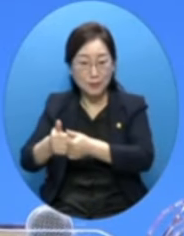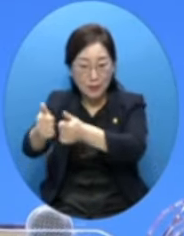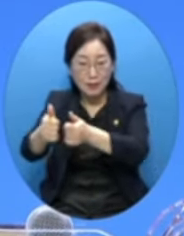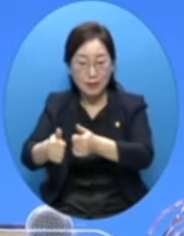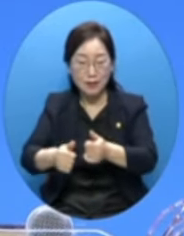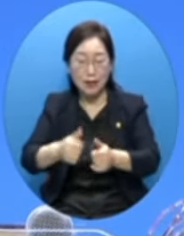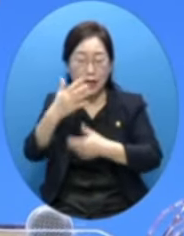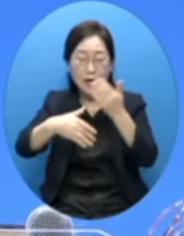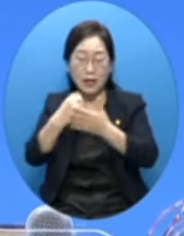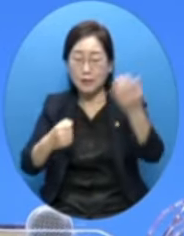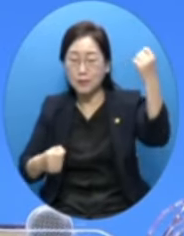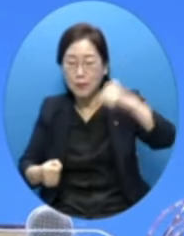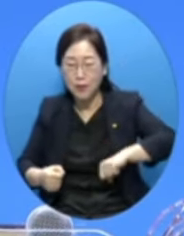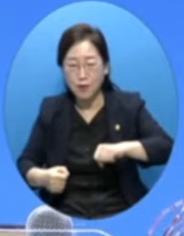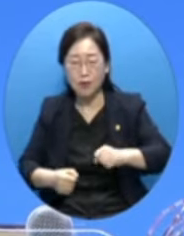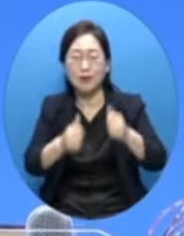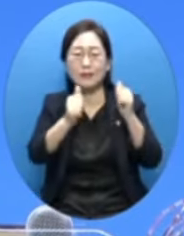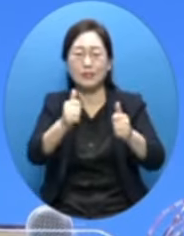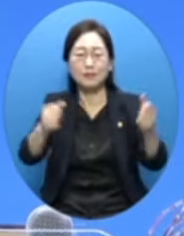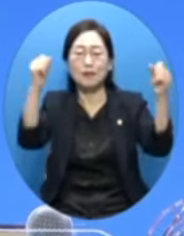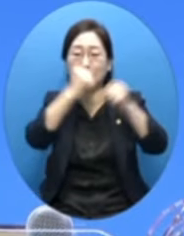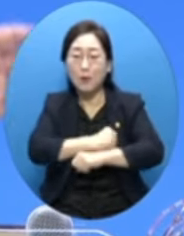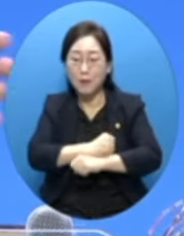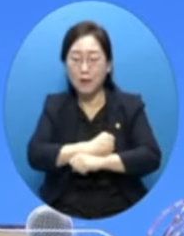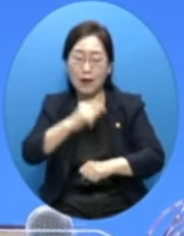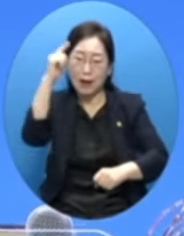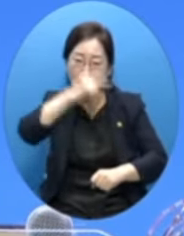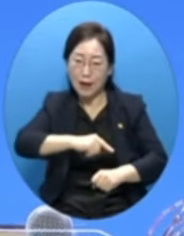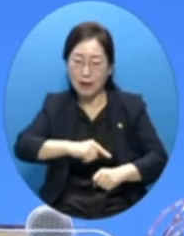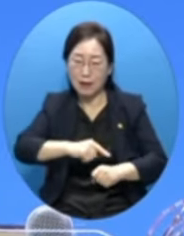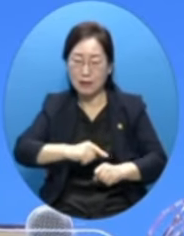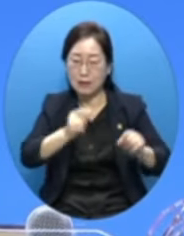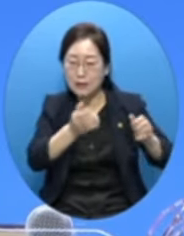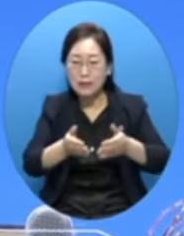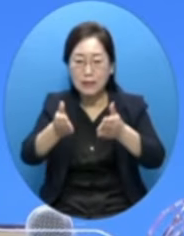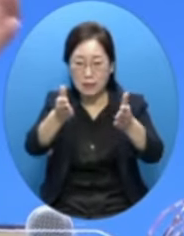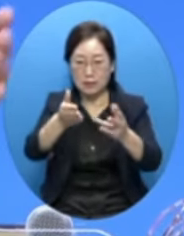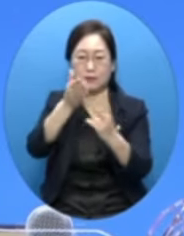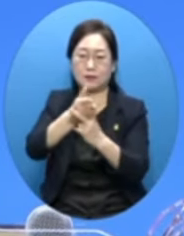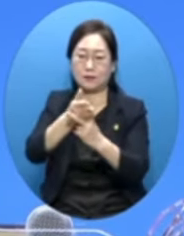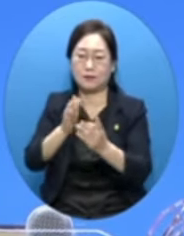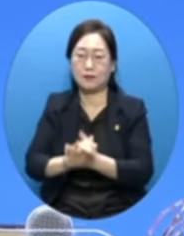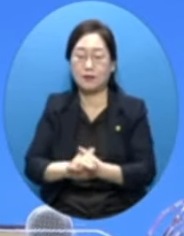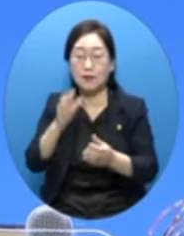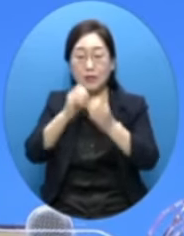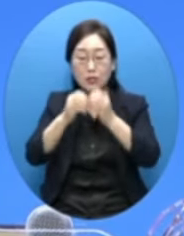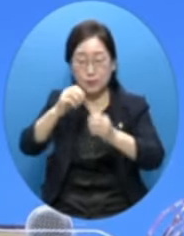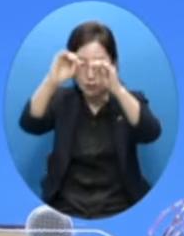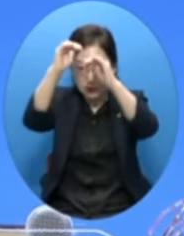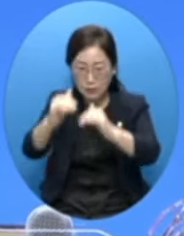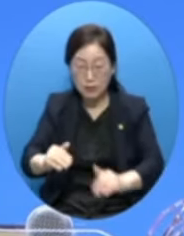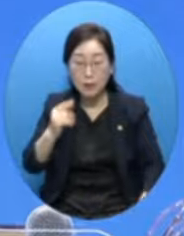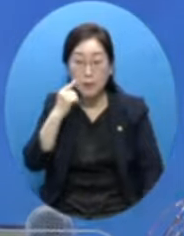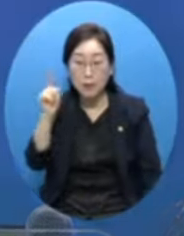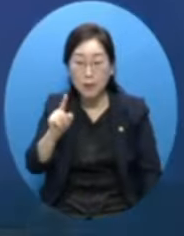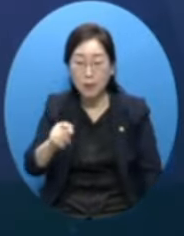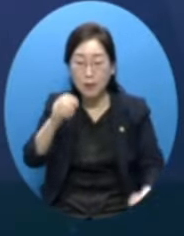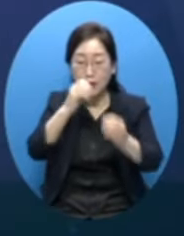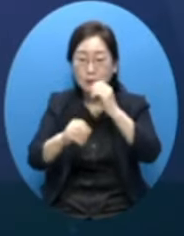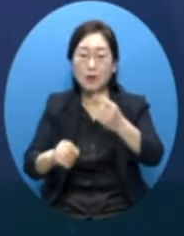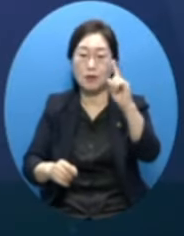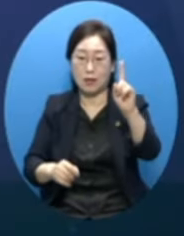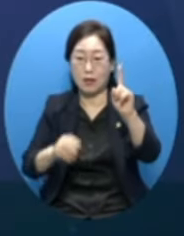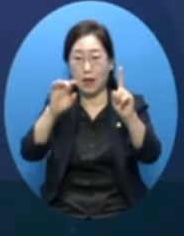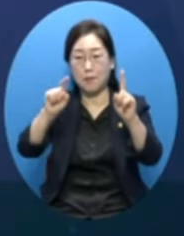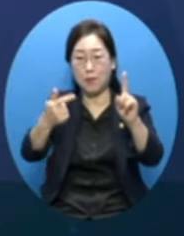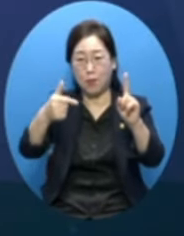하나님을 거역하고 떠난 심판받고 멸망받는 악인의 길이 있는 것입니다. 시편 전체의 서론이 되는 시편 1편에